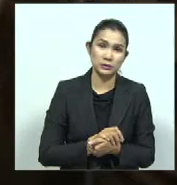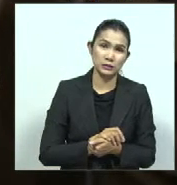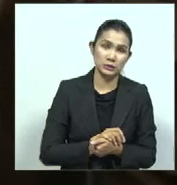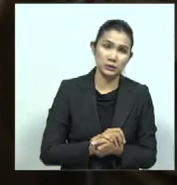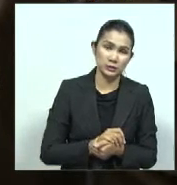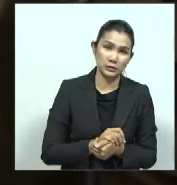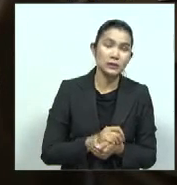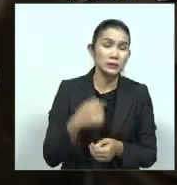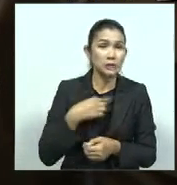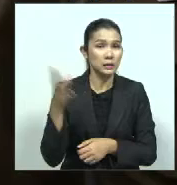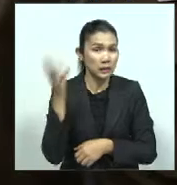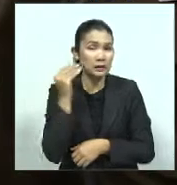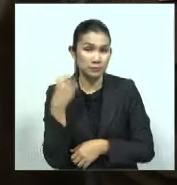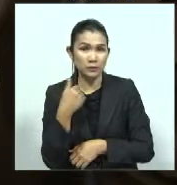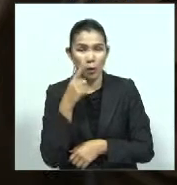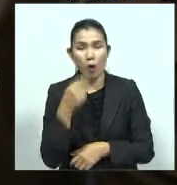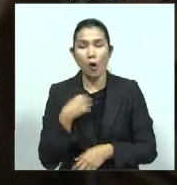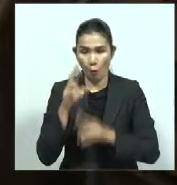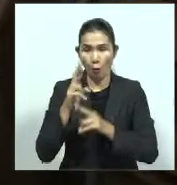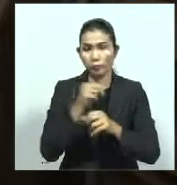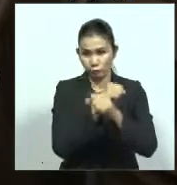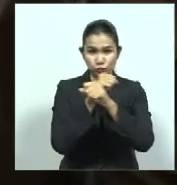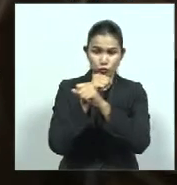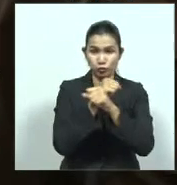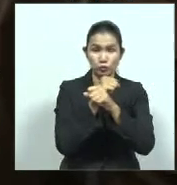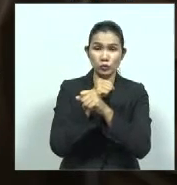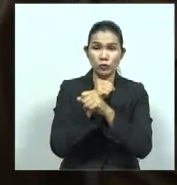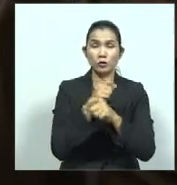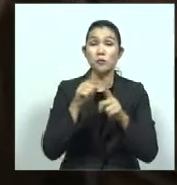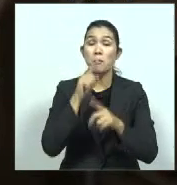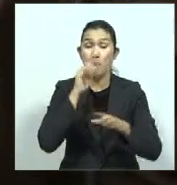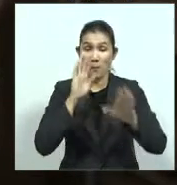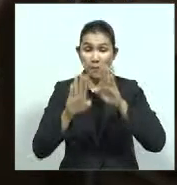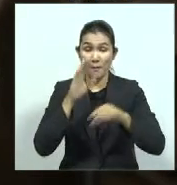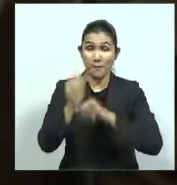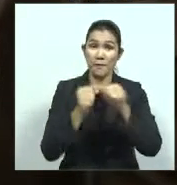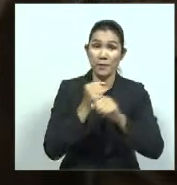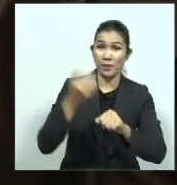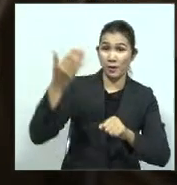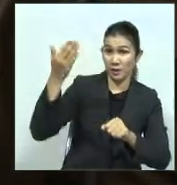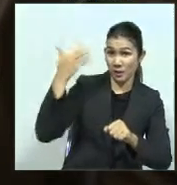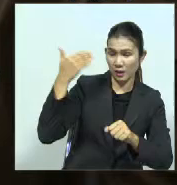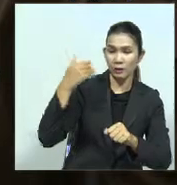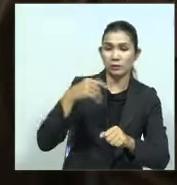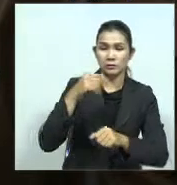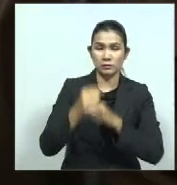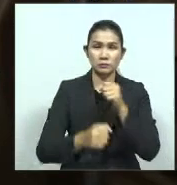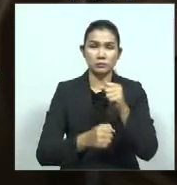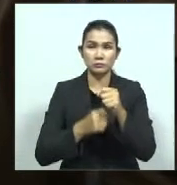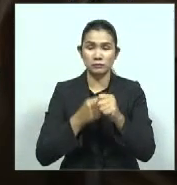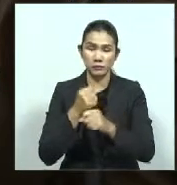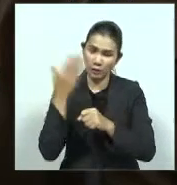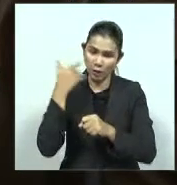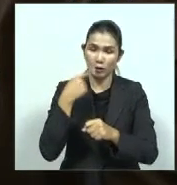ก็ทราบอยู่ฮะก็ทราบอยู่เราก็ระวังมาตลอดนะครับถ้าเกิดจะเทียบเมื่อปีที่แล้วนะครับเหตุเกิดประมาณเกือบ40เหตุนะ